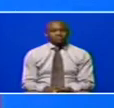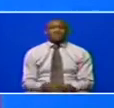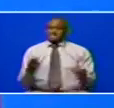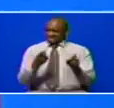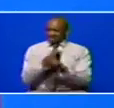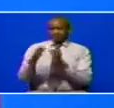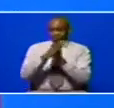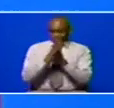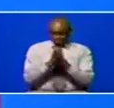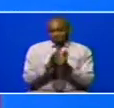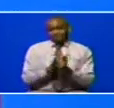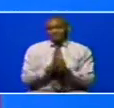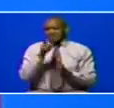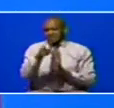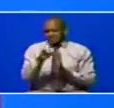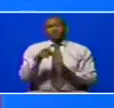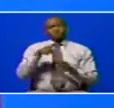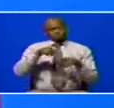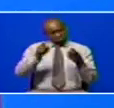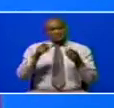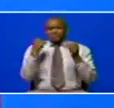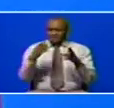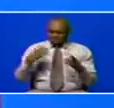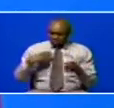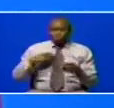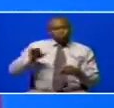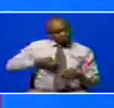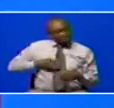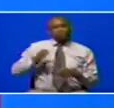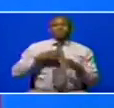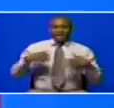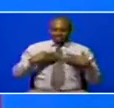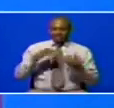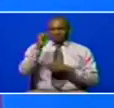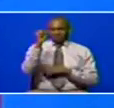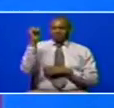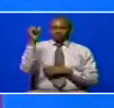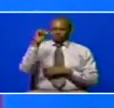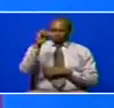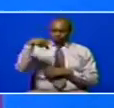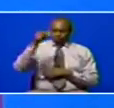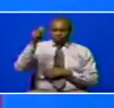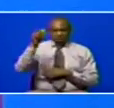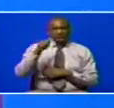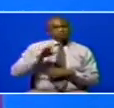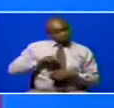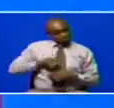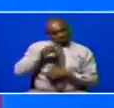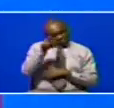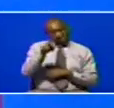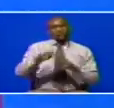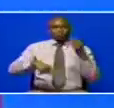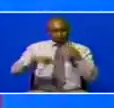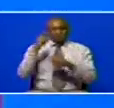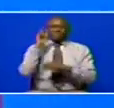Kwingineko, katika taarifa ambayo itawapa moyo zaidi wanawake, Sofia Abdi Nur amekuwa mwanamke wa kwanza kushinda kiti cha